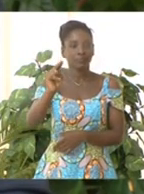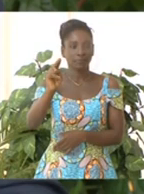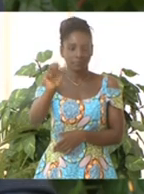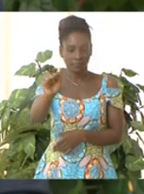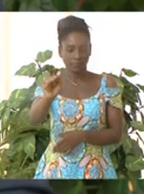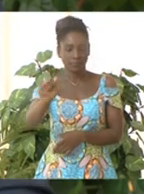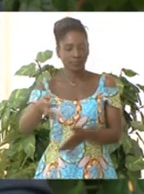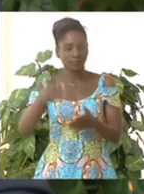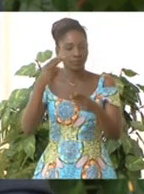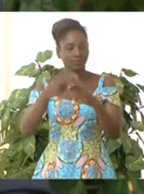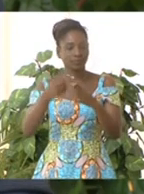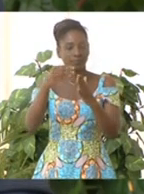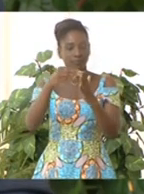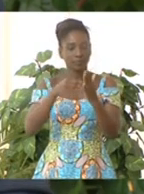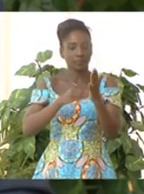3051.